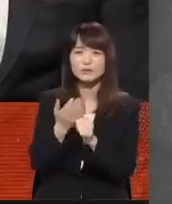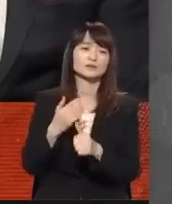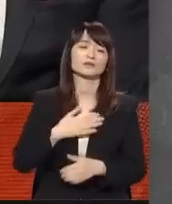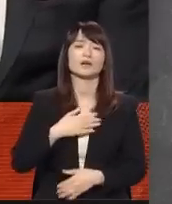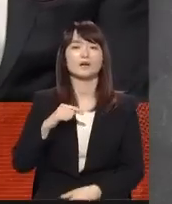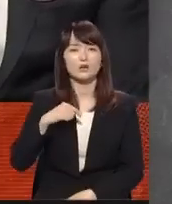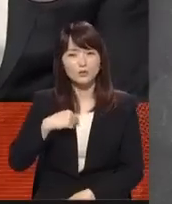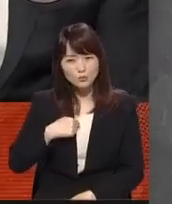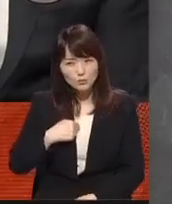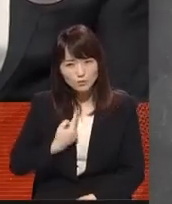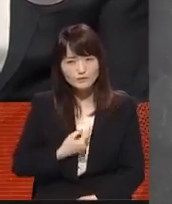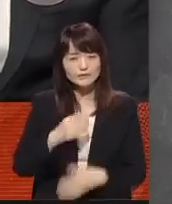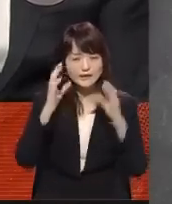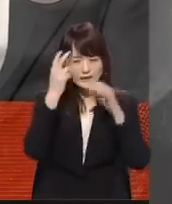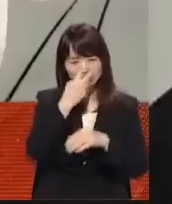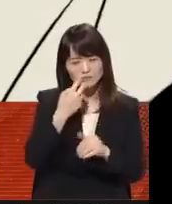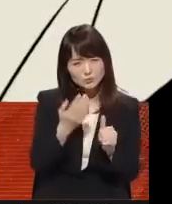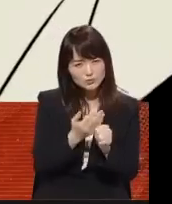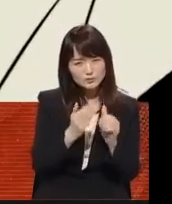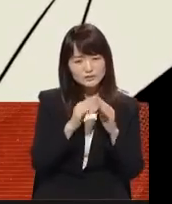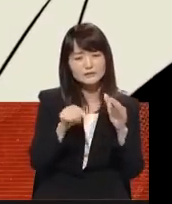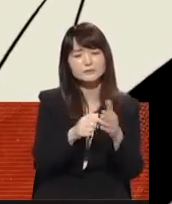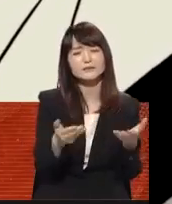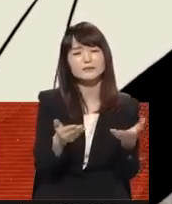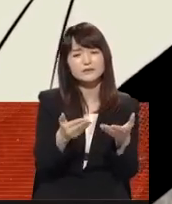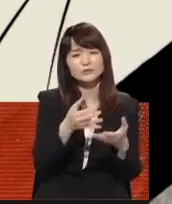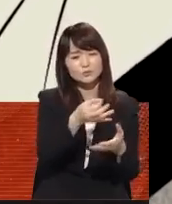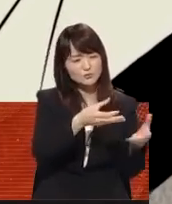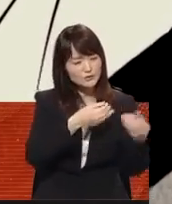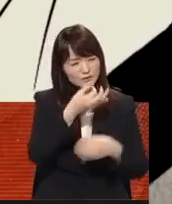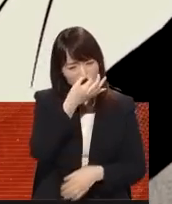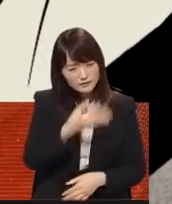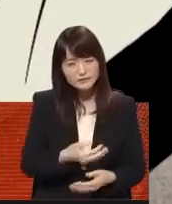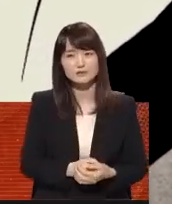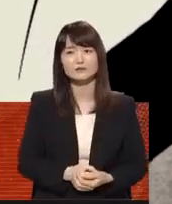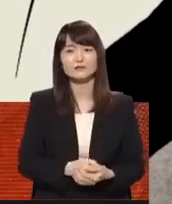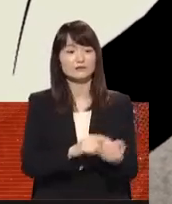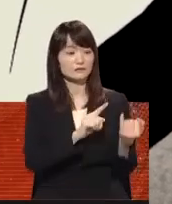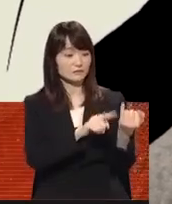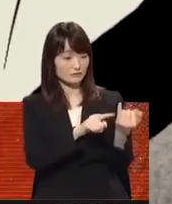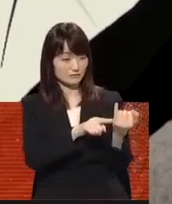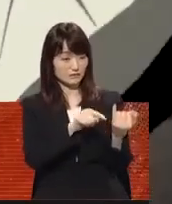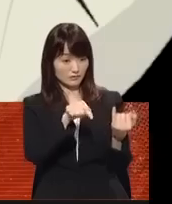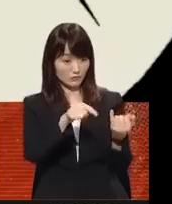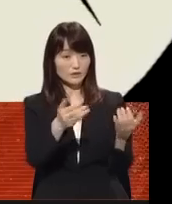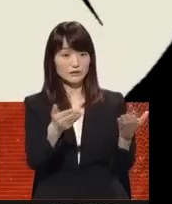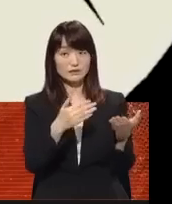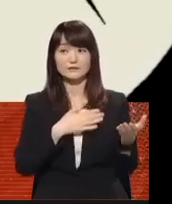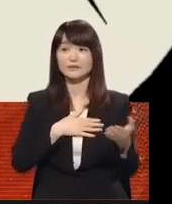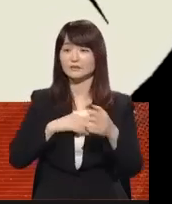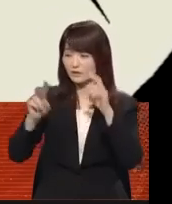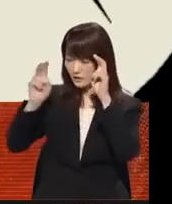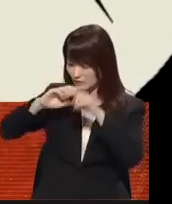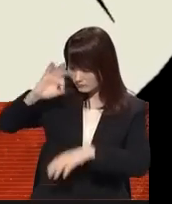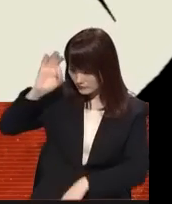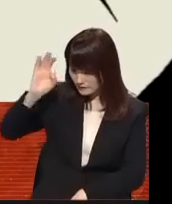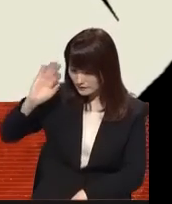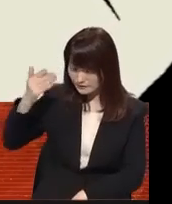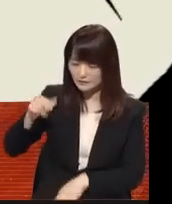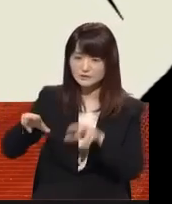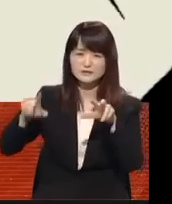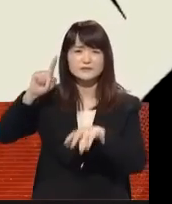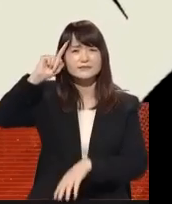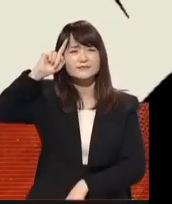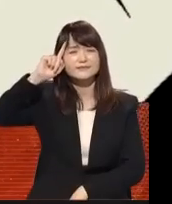또 돈 빌리러 다니는데 힘들다고 했더니 남편이 뭐라고 했냐면 그게 너의 일이잖아 나도 직장 찾아야 돼 그래서